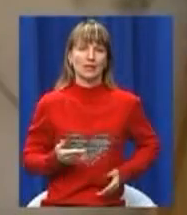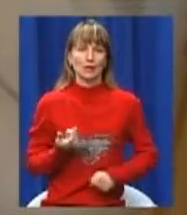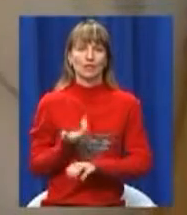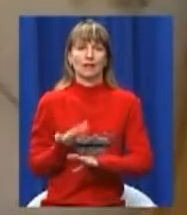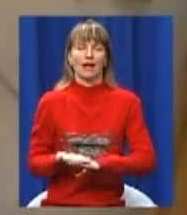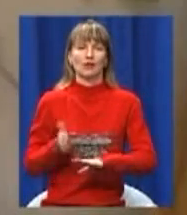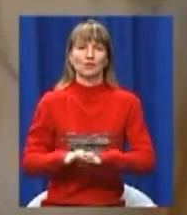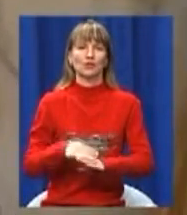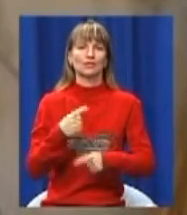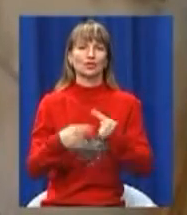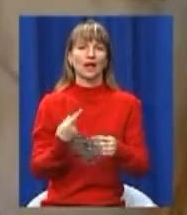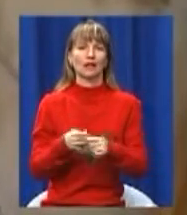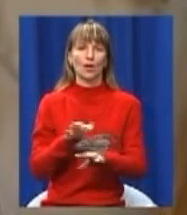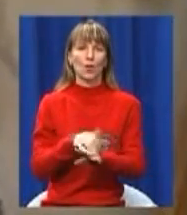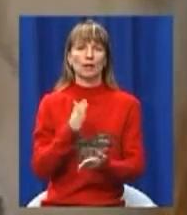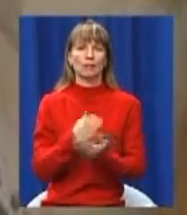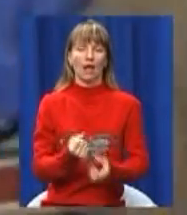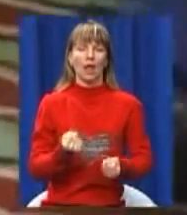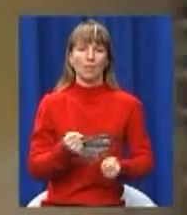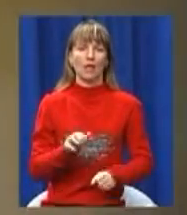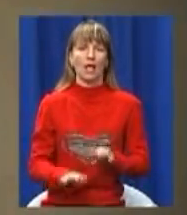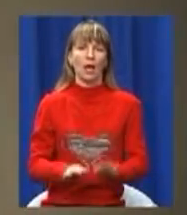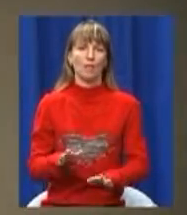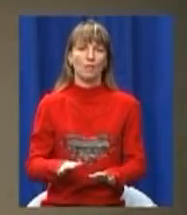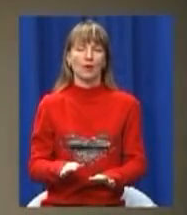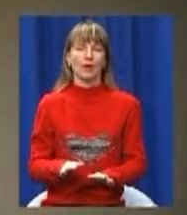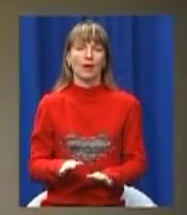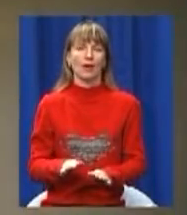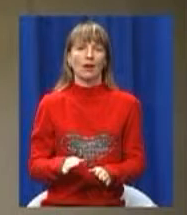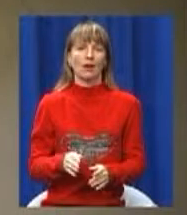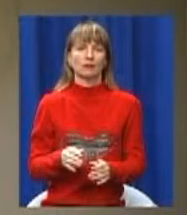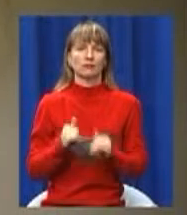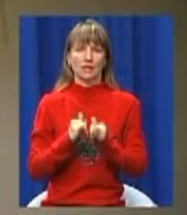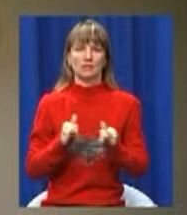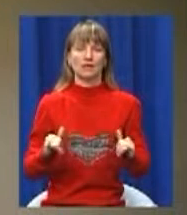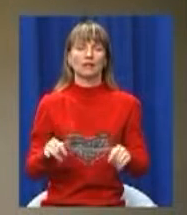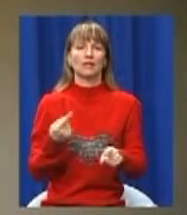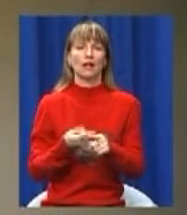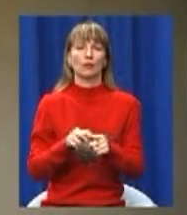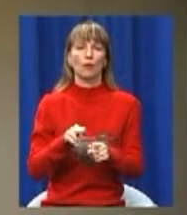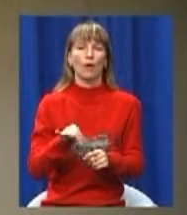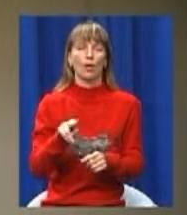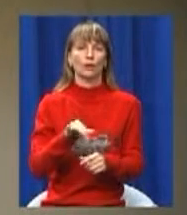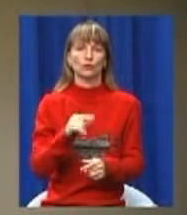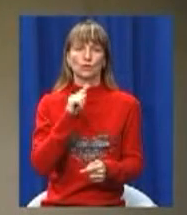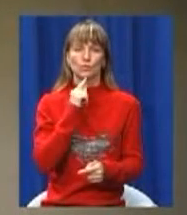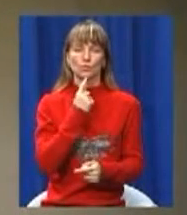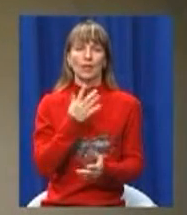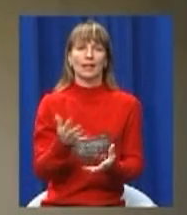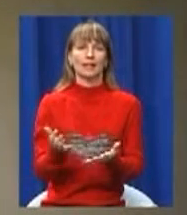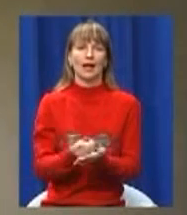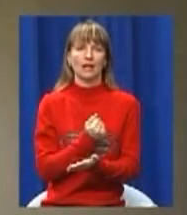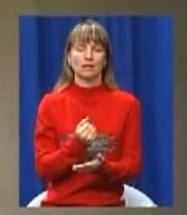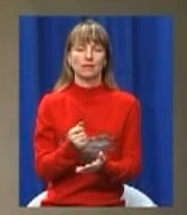важке, через що ці кішки мають міцні лапи. Розводити таку породу зараз дуже складно, оскільки знайти пару такому коту